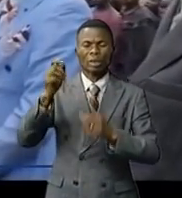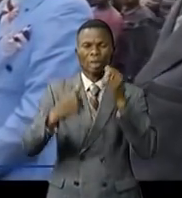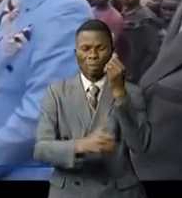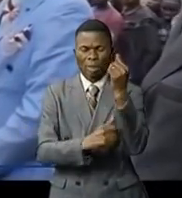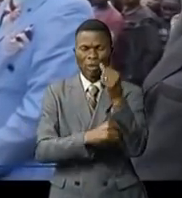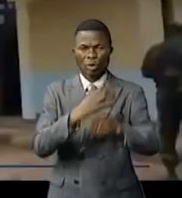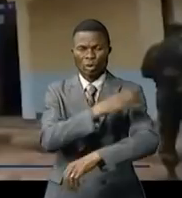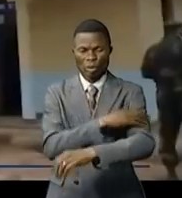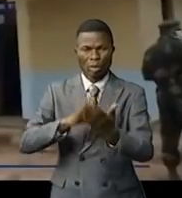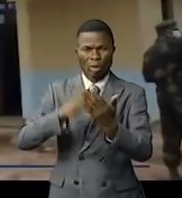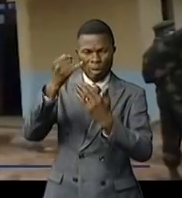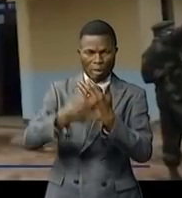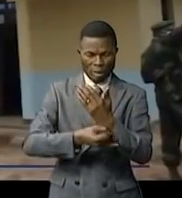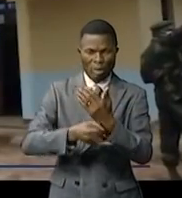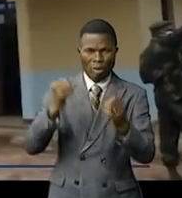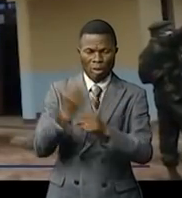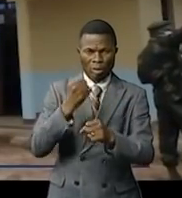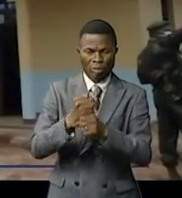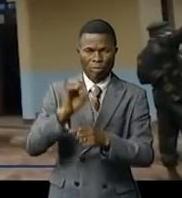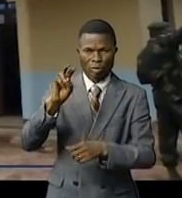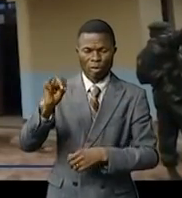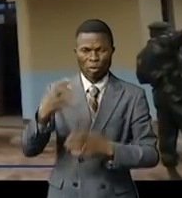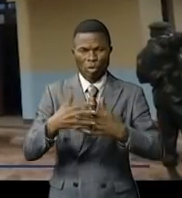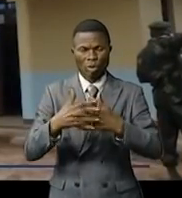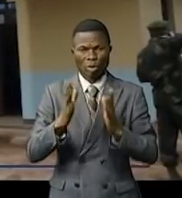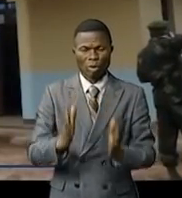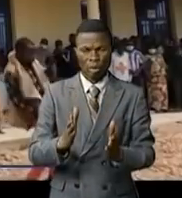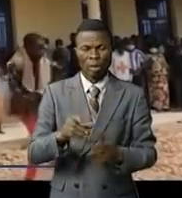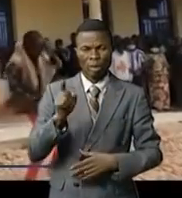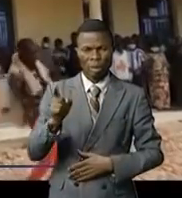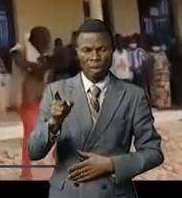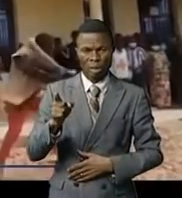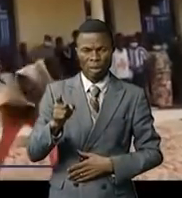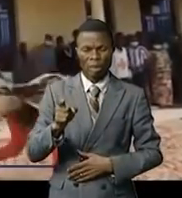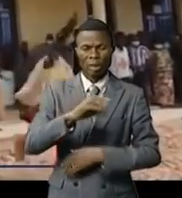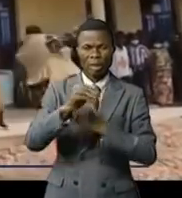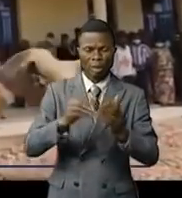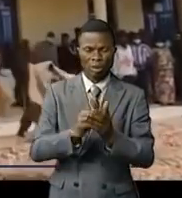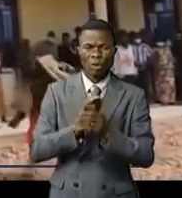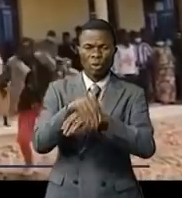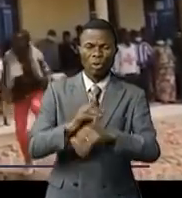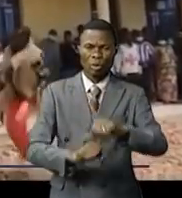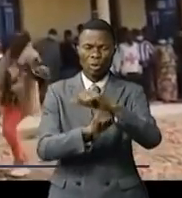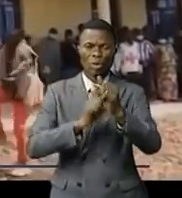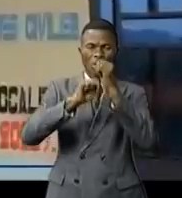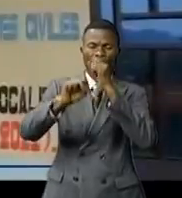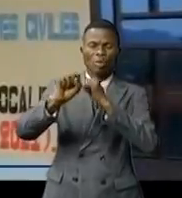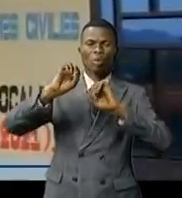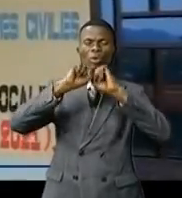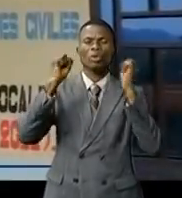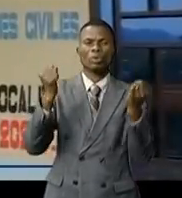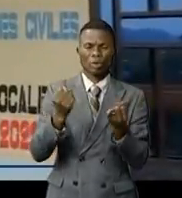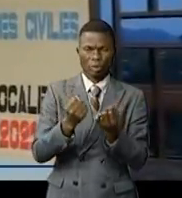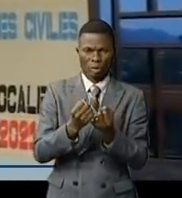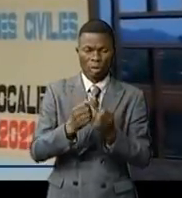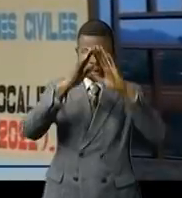projets, dont les travaux ont été exécutés par l'ONG partenaire IPSOPA, Centre d'intervention et de promotion sociale.